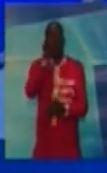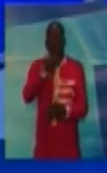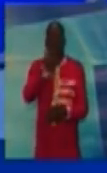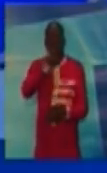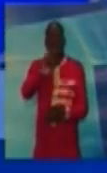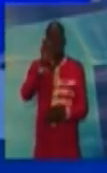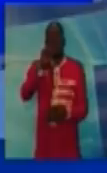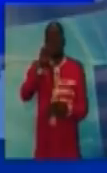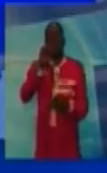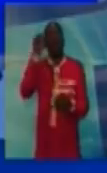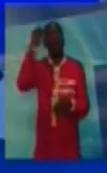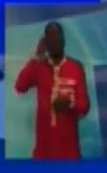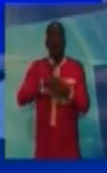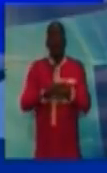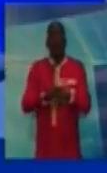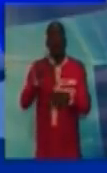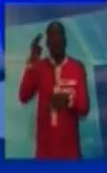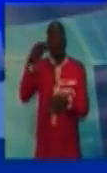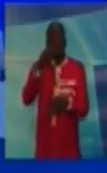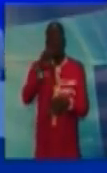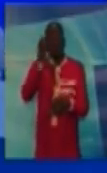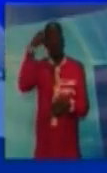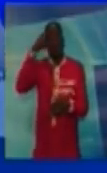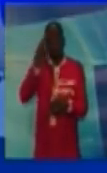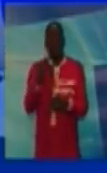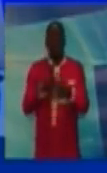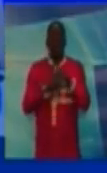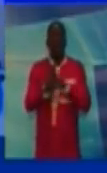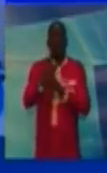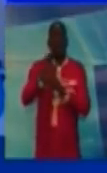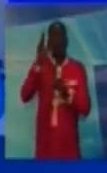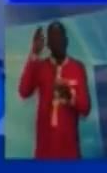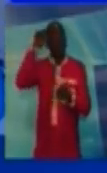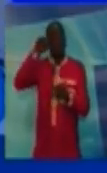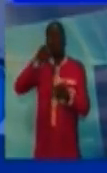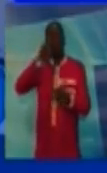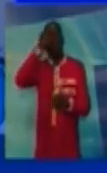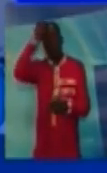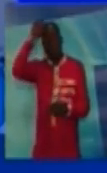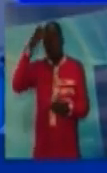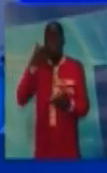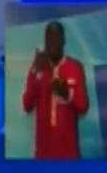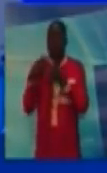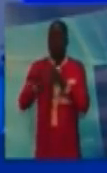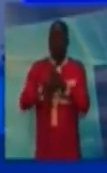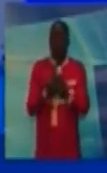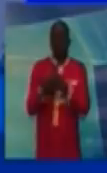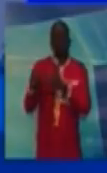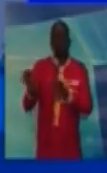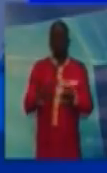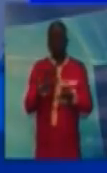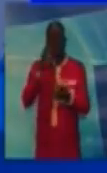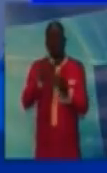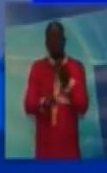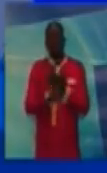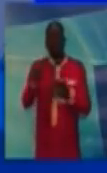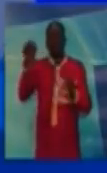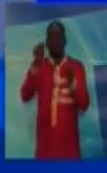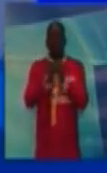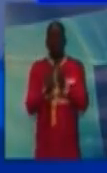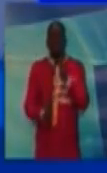Zimbabwe. Grâce au but de Mahmoud Hassan Trezeguet, les Pharaons font une bonne entame de compétition en